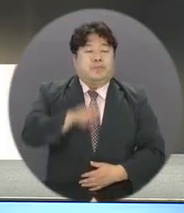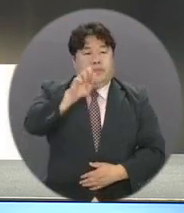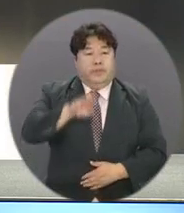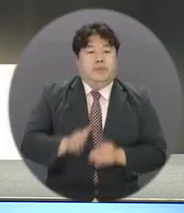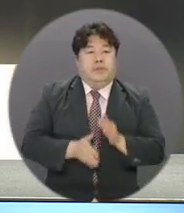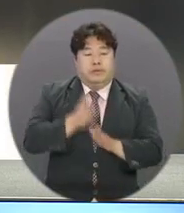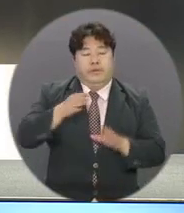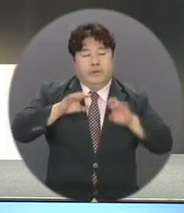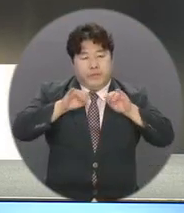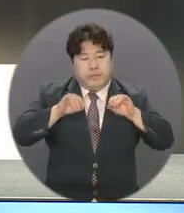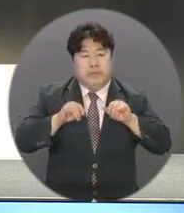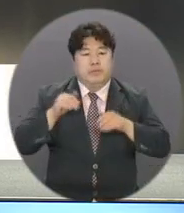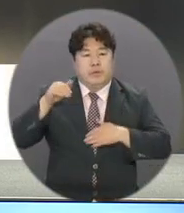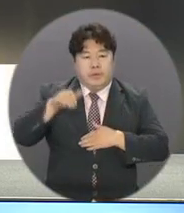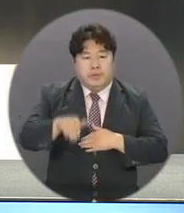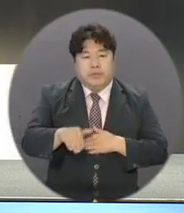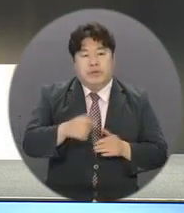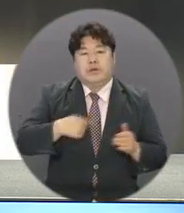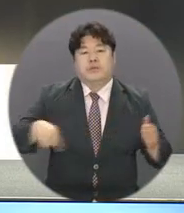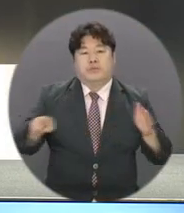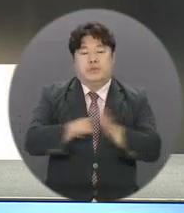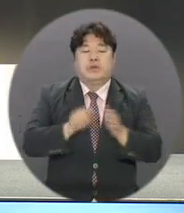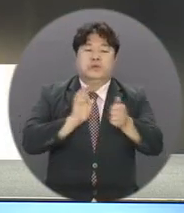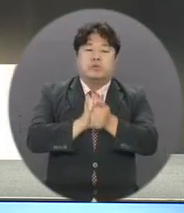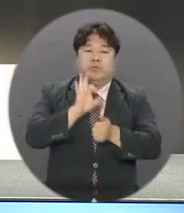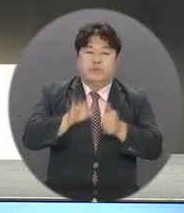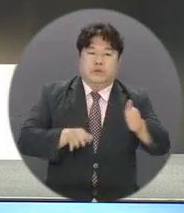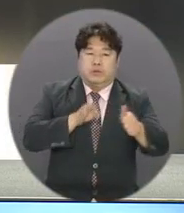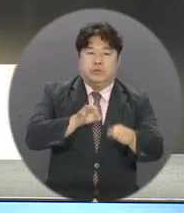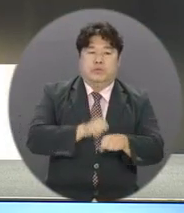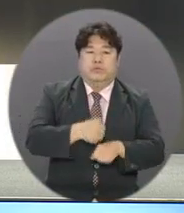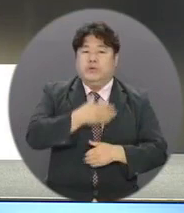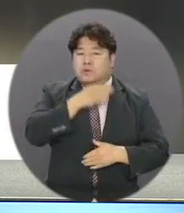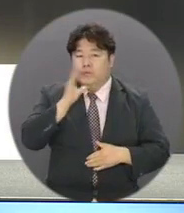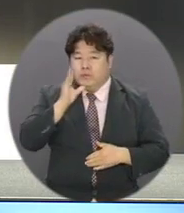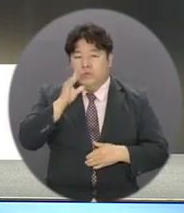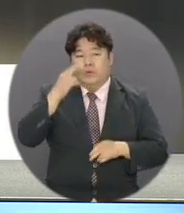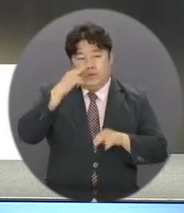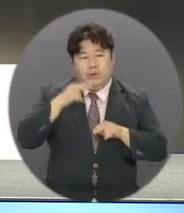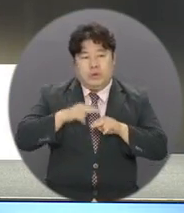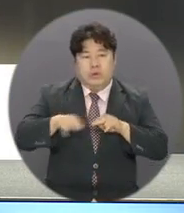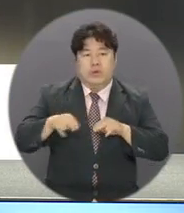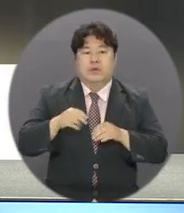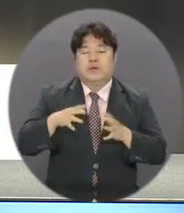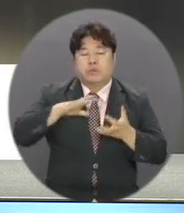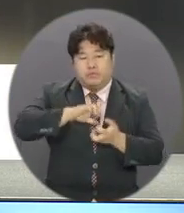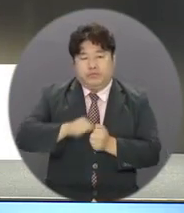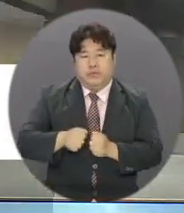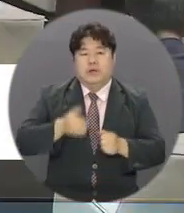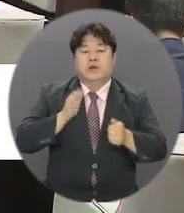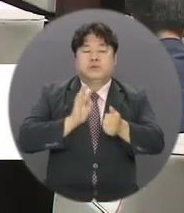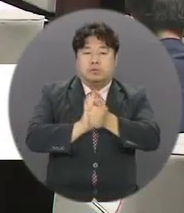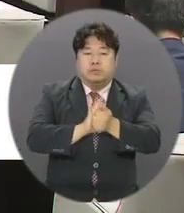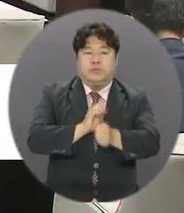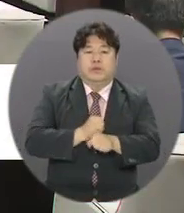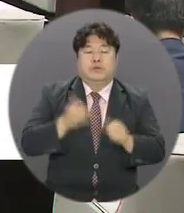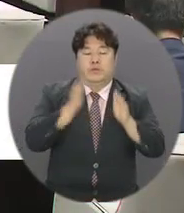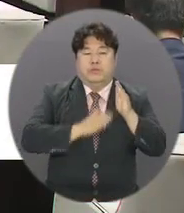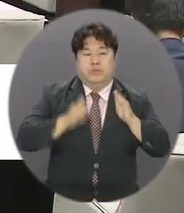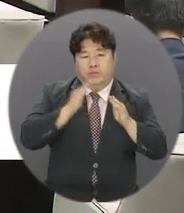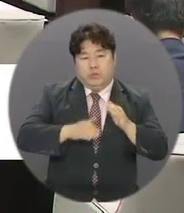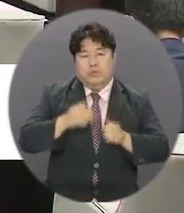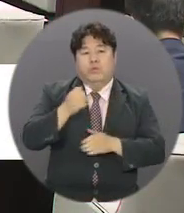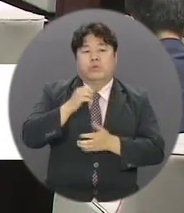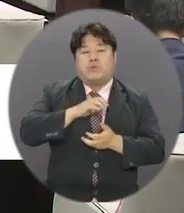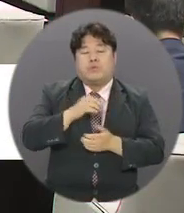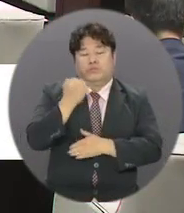광주시가 미세먼지 저감 등을 위해 지원금까지 지급하며 노후 경유차 폐차를 지원하면서 정작 공공노후